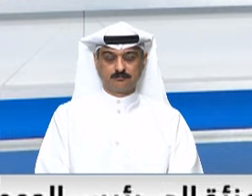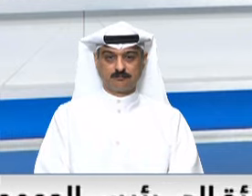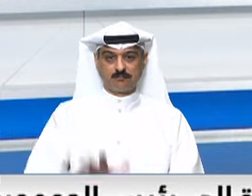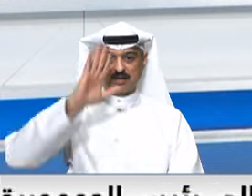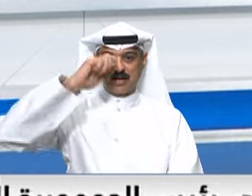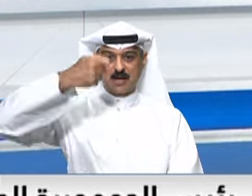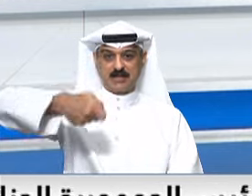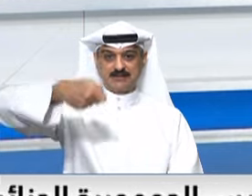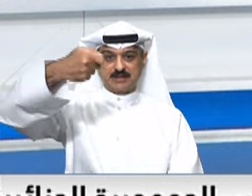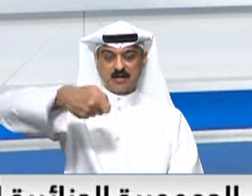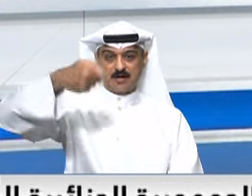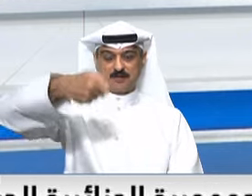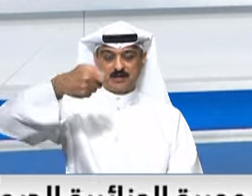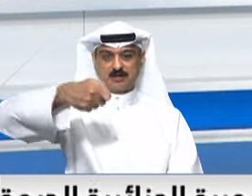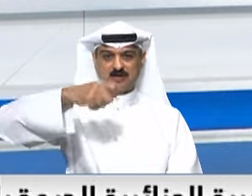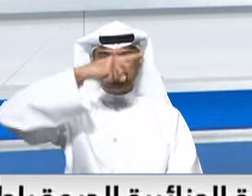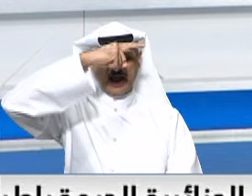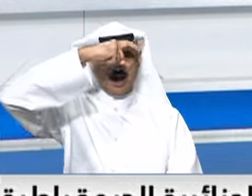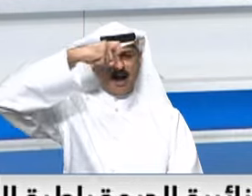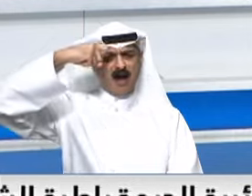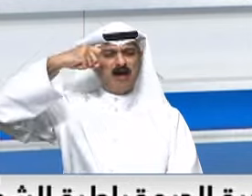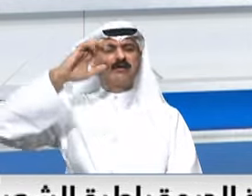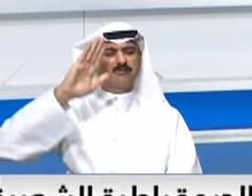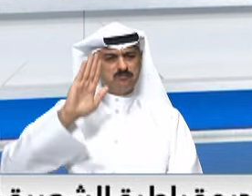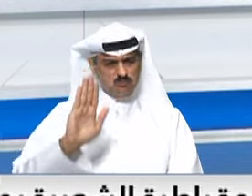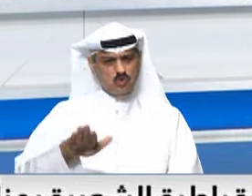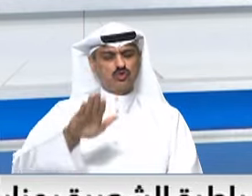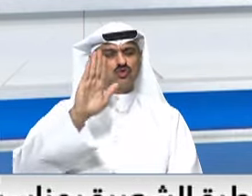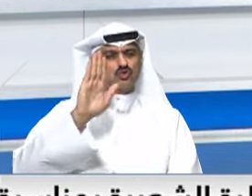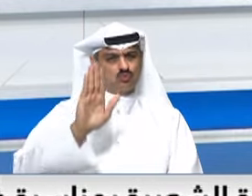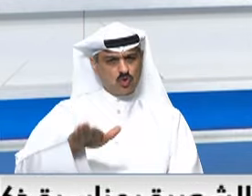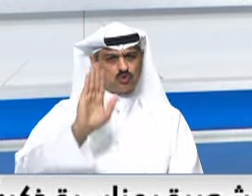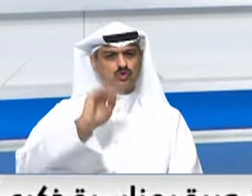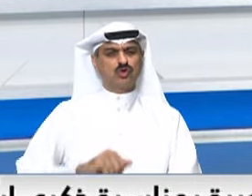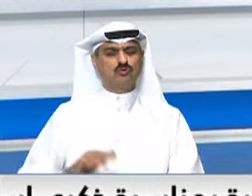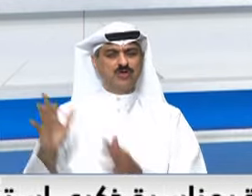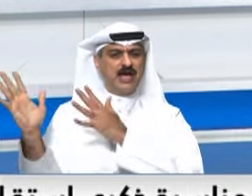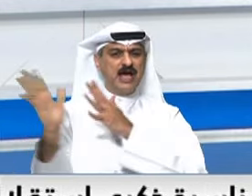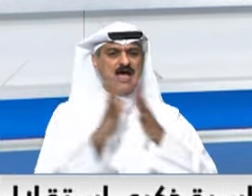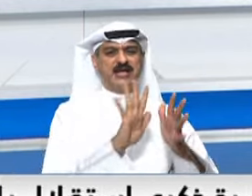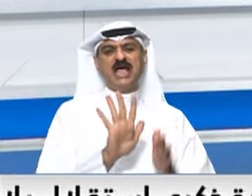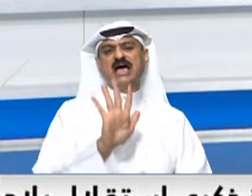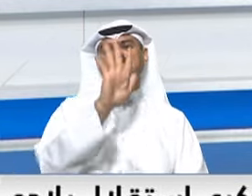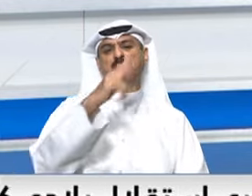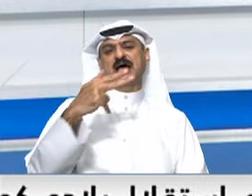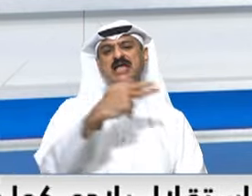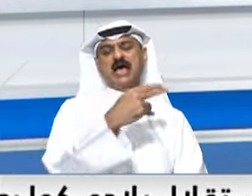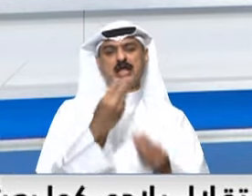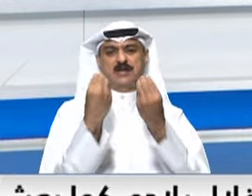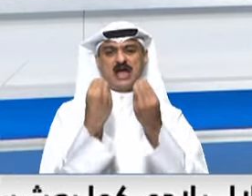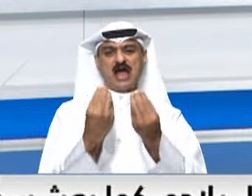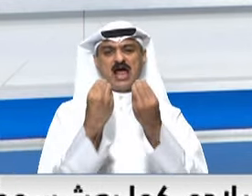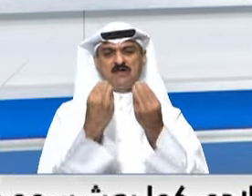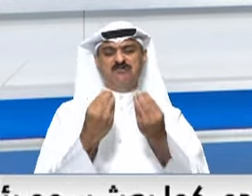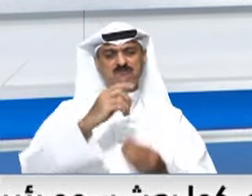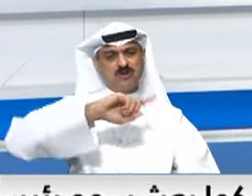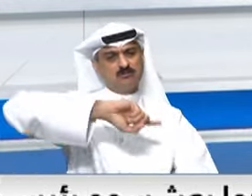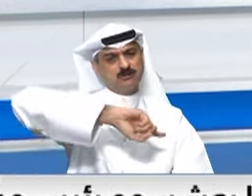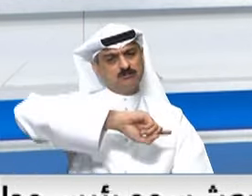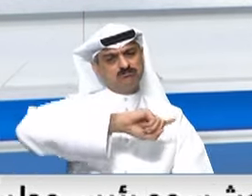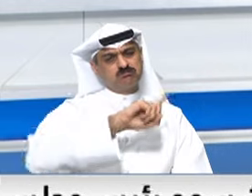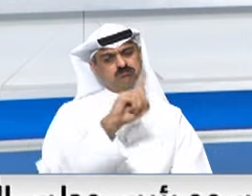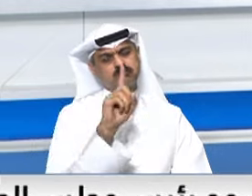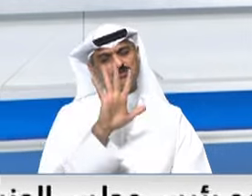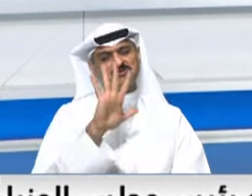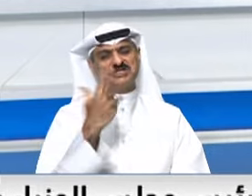السلام عليكم أعزائي المشاهدين. أجوانا حارة إلى مائل الحرارة ورياح شمالية غربية خفيفة لمعتدل السرعة تنشط على فترات تراوح